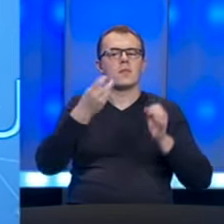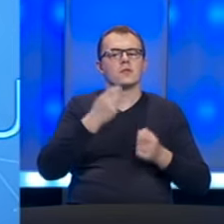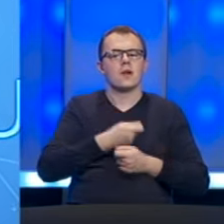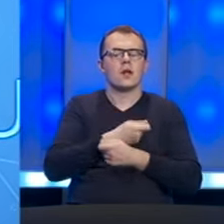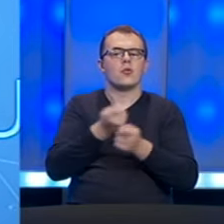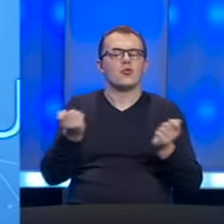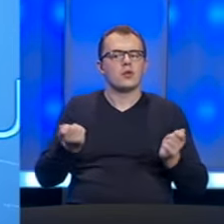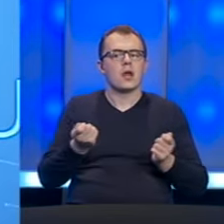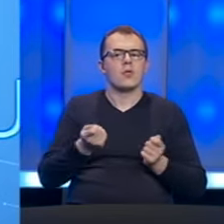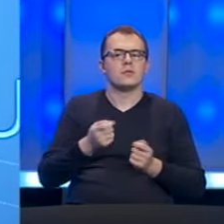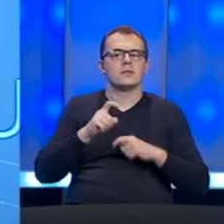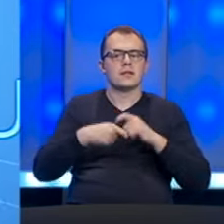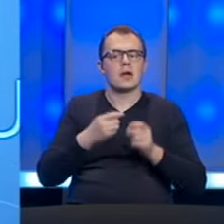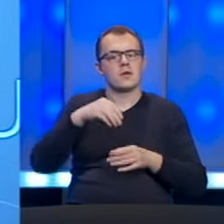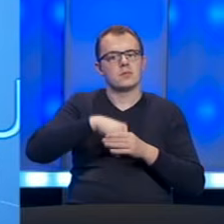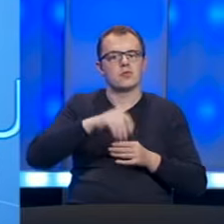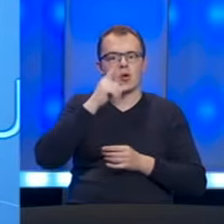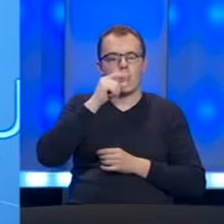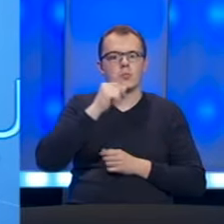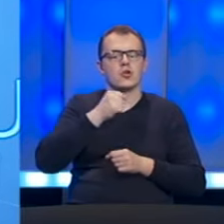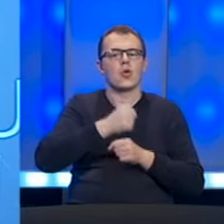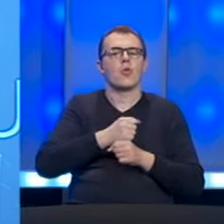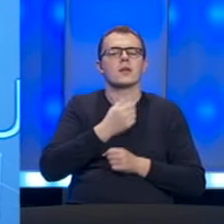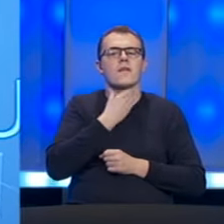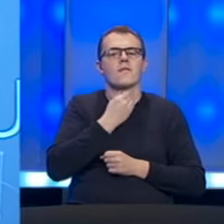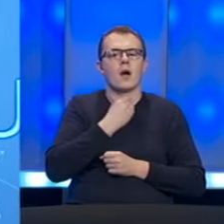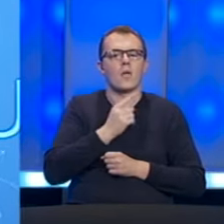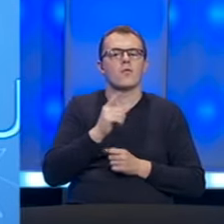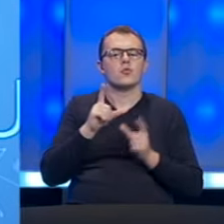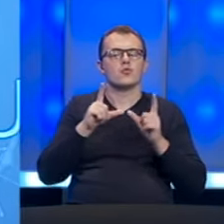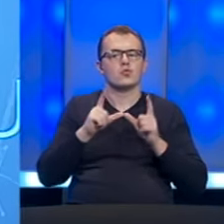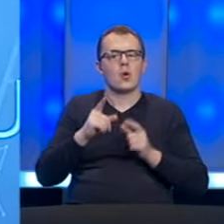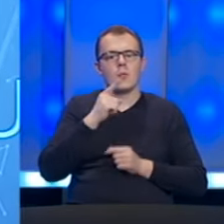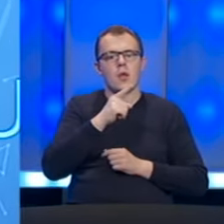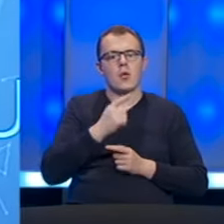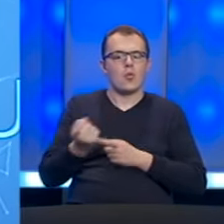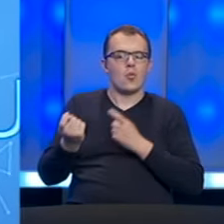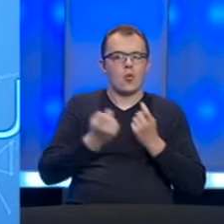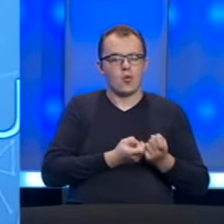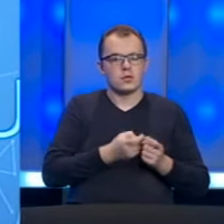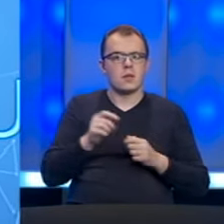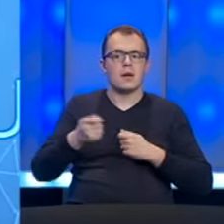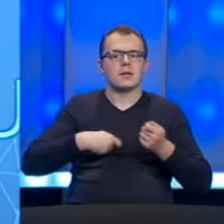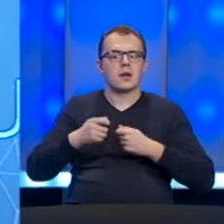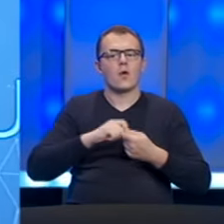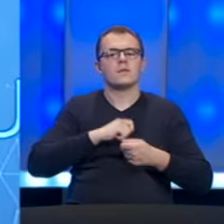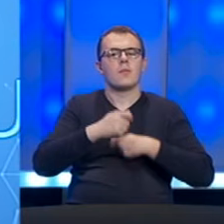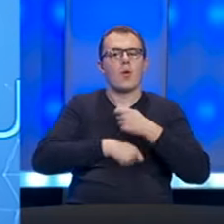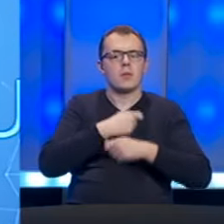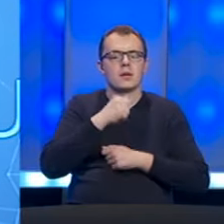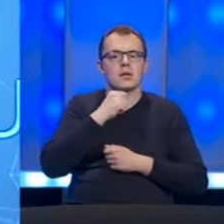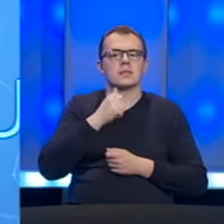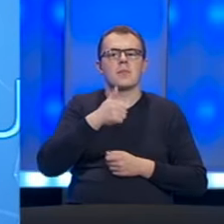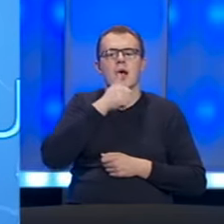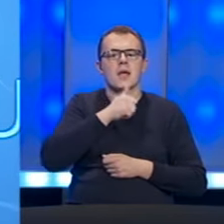grant sredstava iz budžeta općine Gornji Vakuf Uskoplje. Ugostiteljima, trgovcima, obrtnicima i